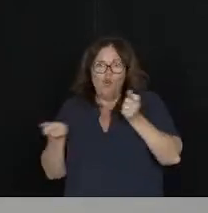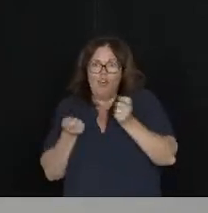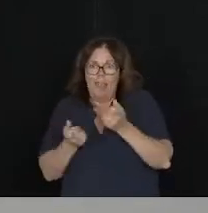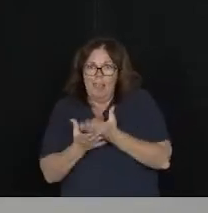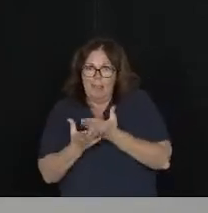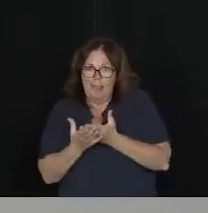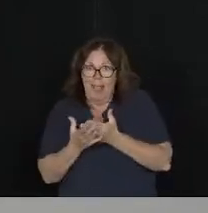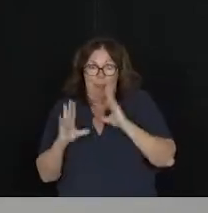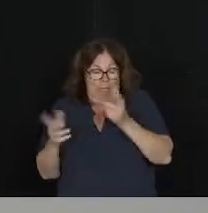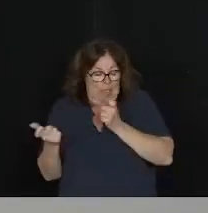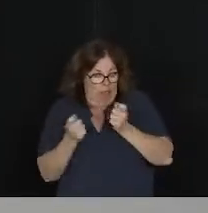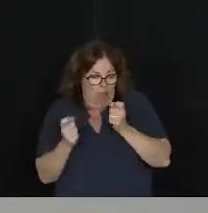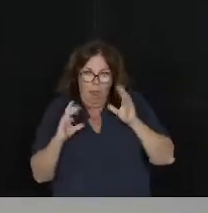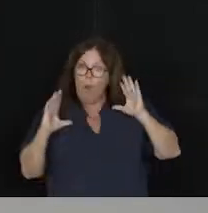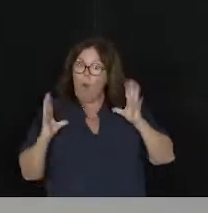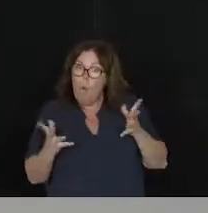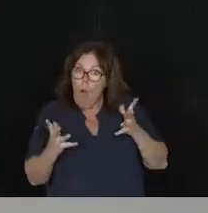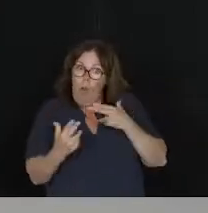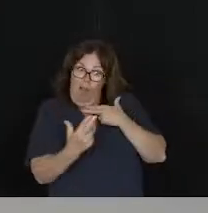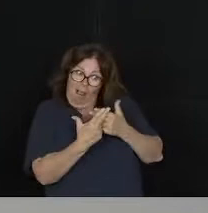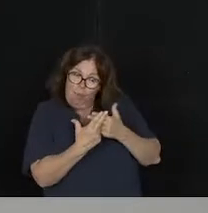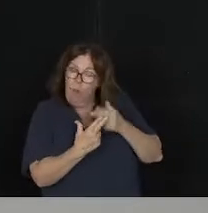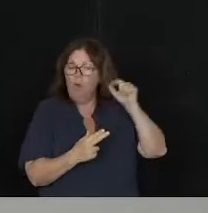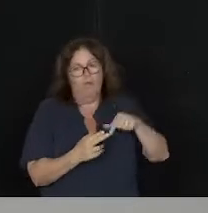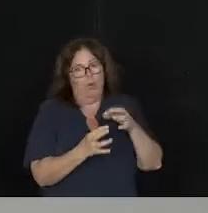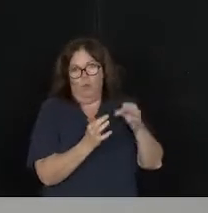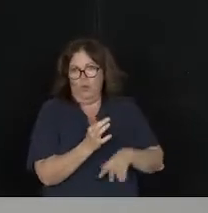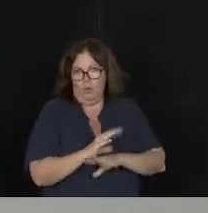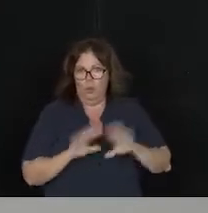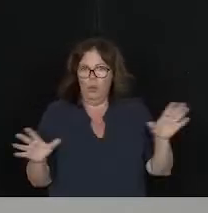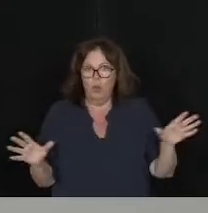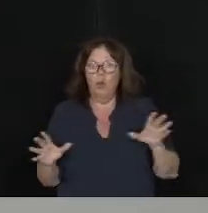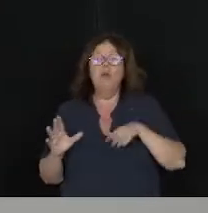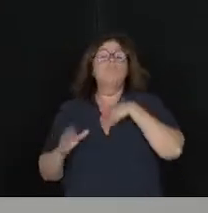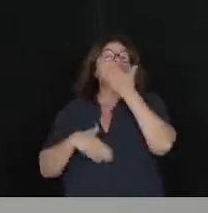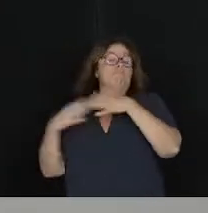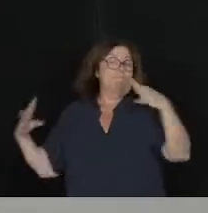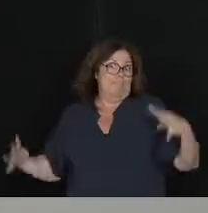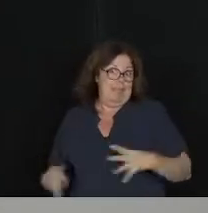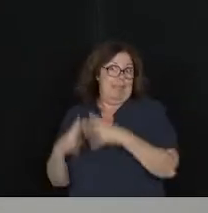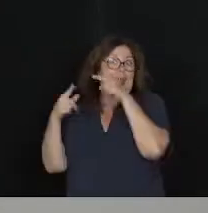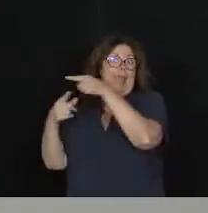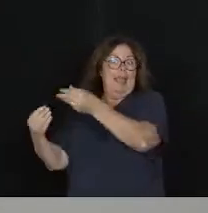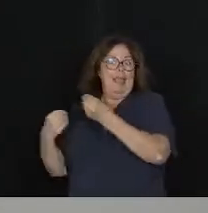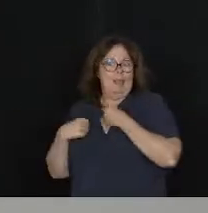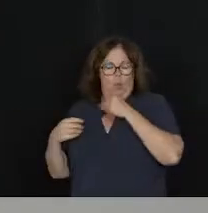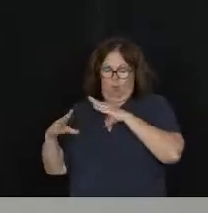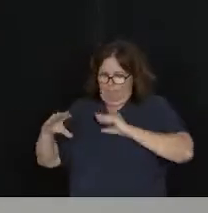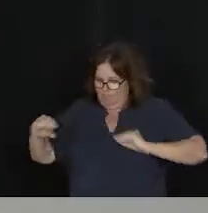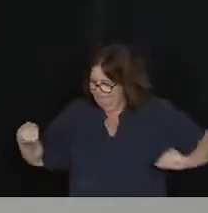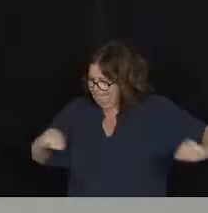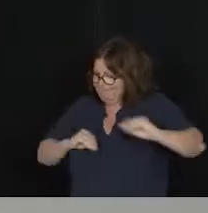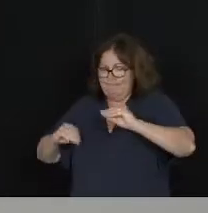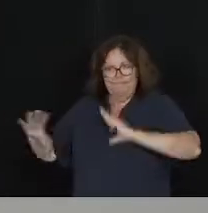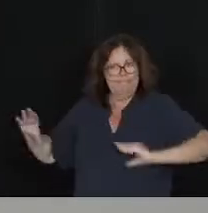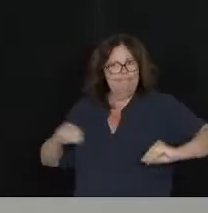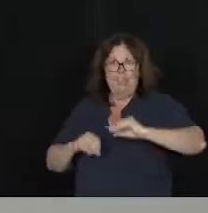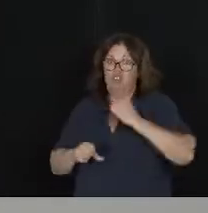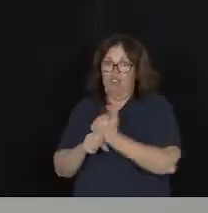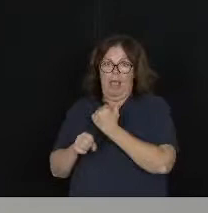lors y répondre d'une manière ou d'une autre. Temps enfin qui impose donc des réagencements